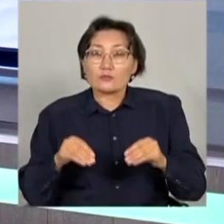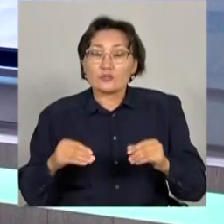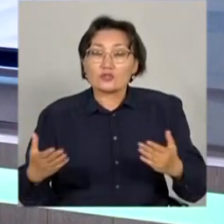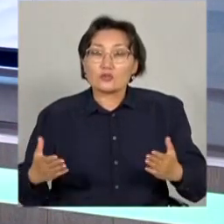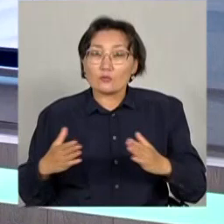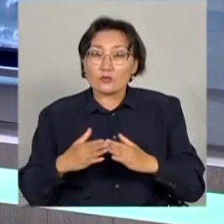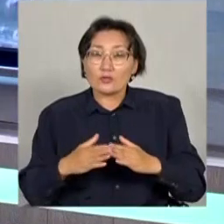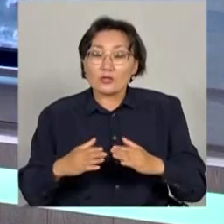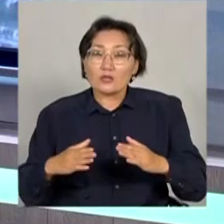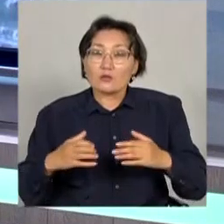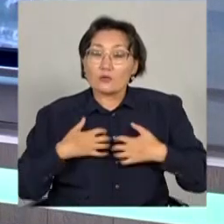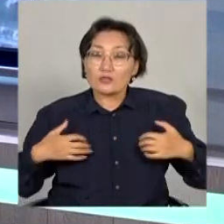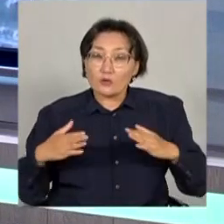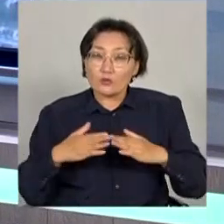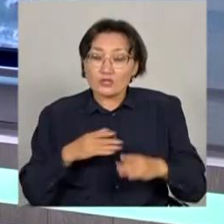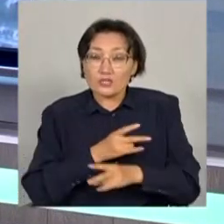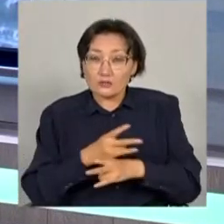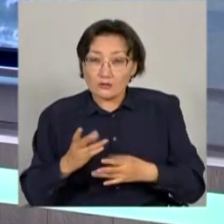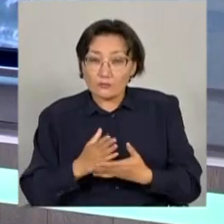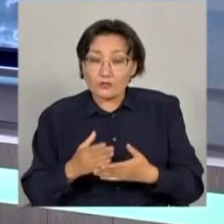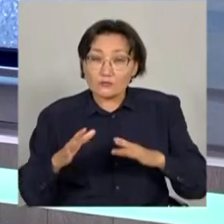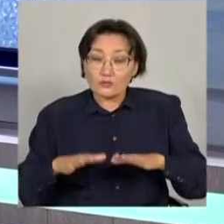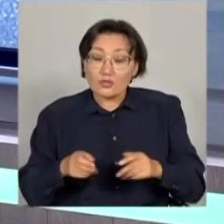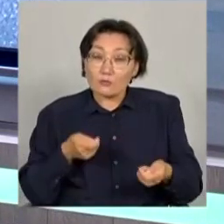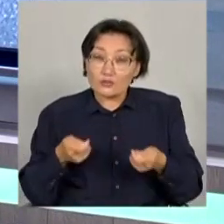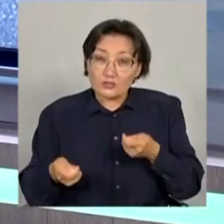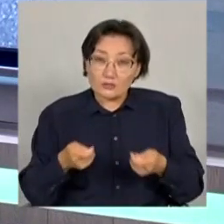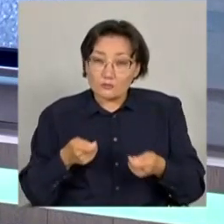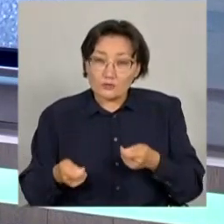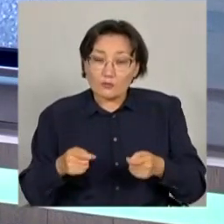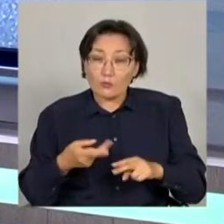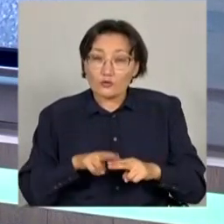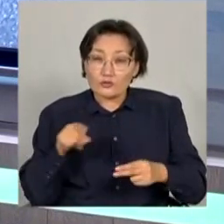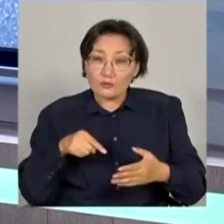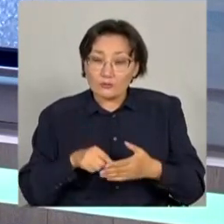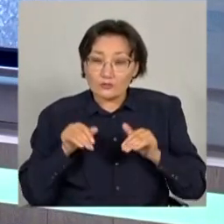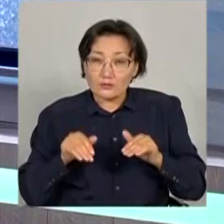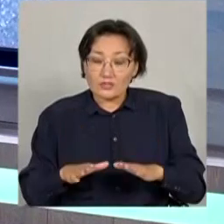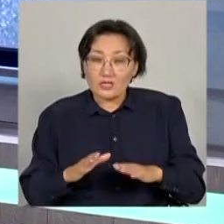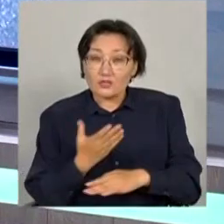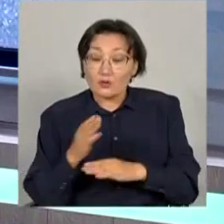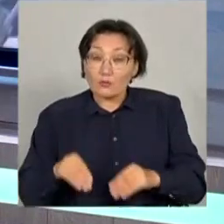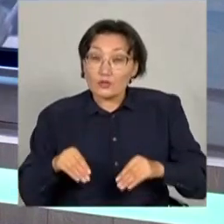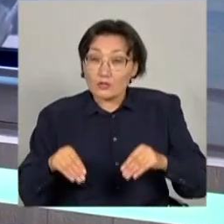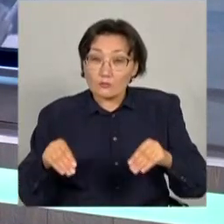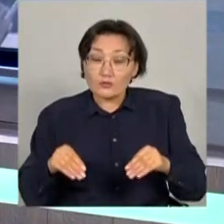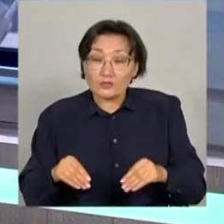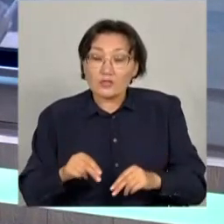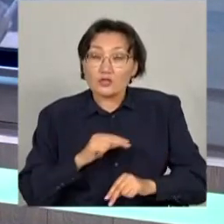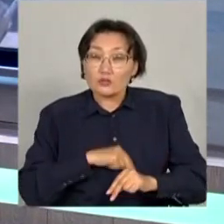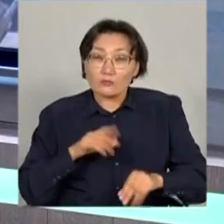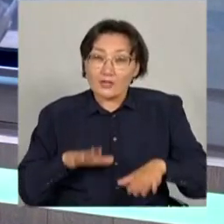мен қора жайларда жайпап жатыр. Ал жергілікті шенеуніктер тығырықтан шығу үшін сексеуілі отырғызған. Бірақ жұмыс шала